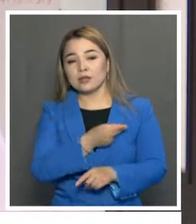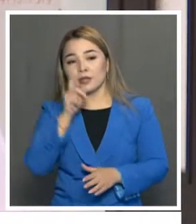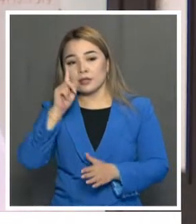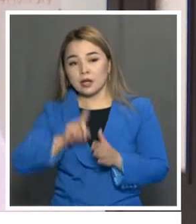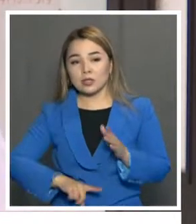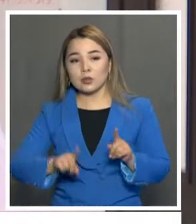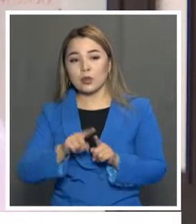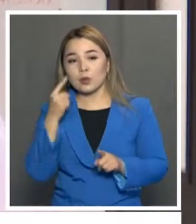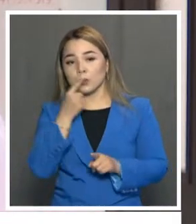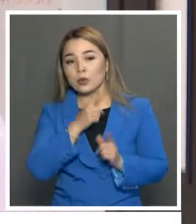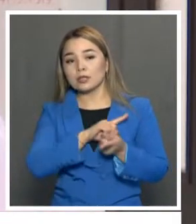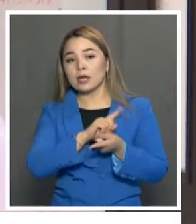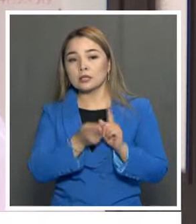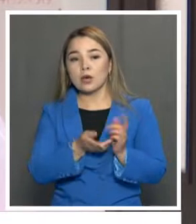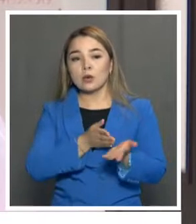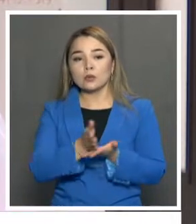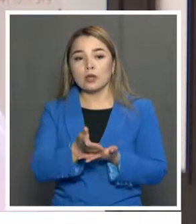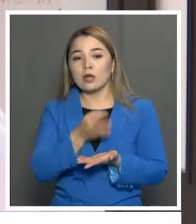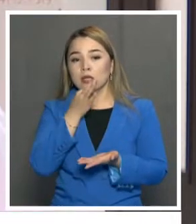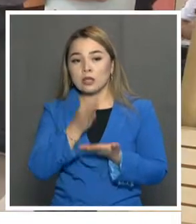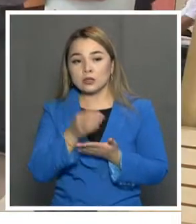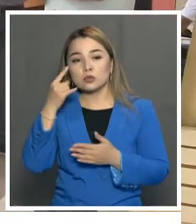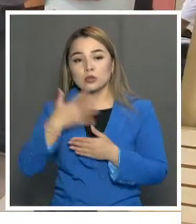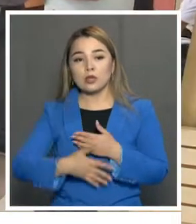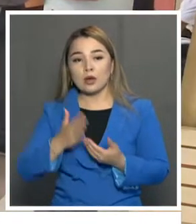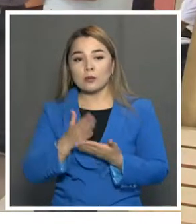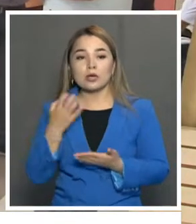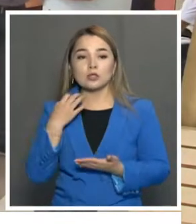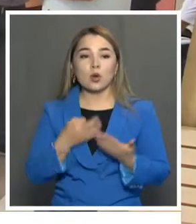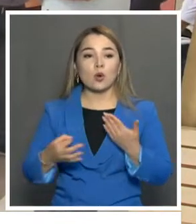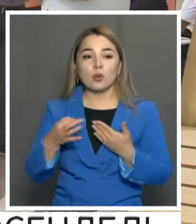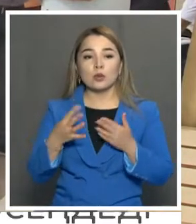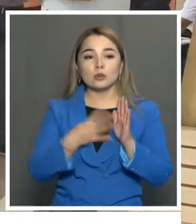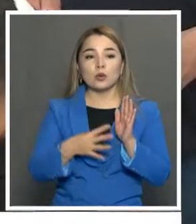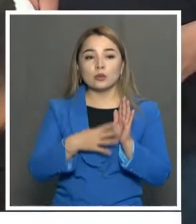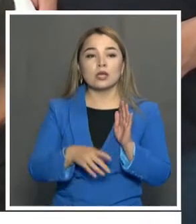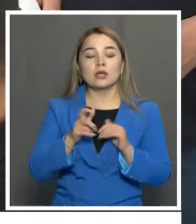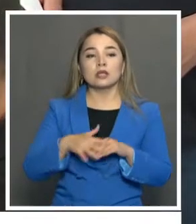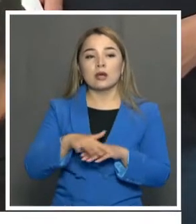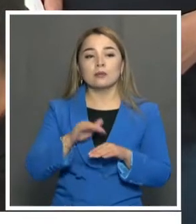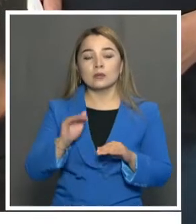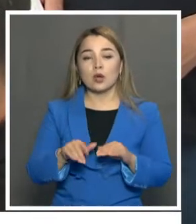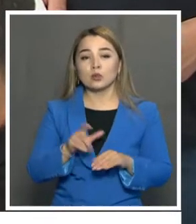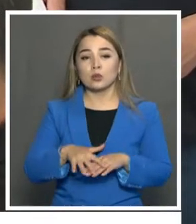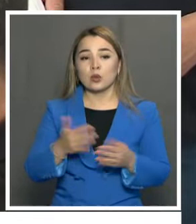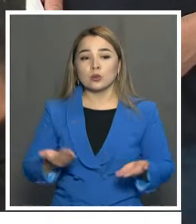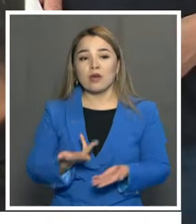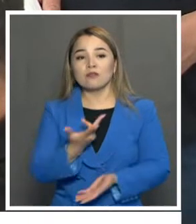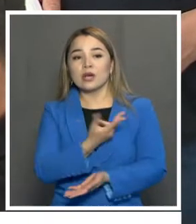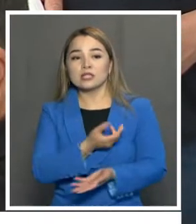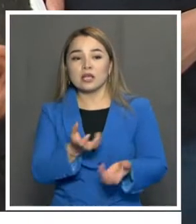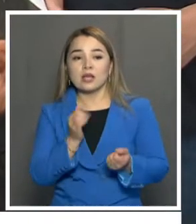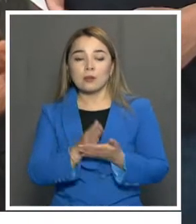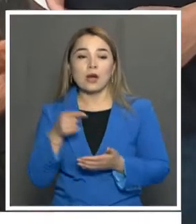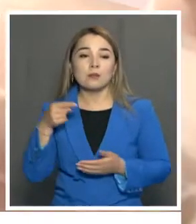мен көзқарастың өзгергендігі деп түсінеміз. Ал Қызылорда облысында 90 мың тұрғын коронавирусқа қарсы вакцина алды. Жалпы облыста